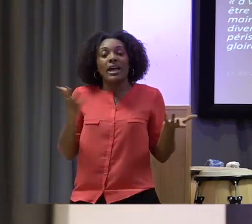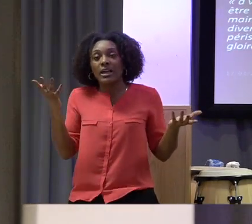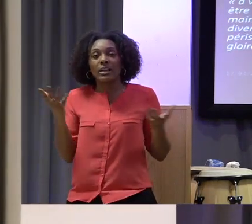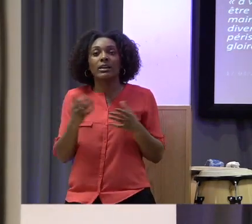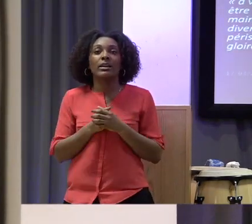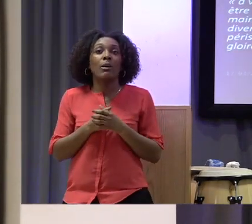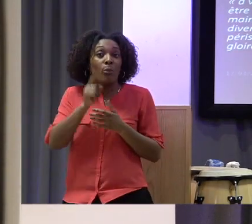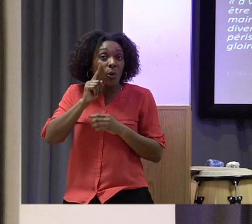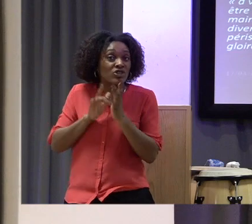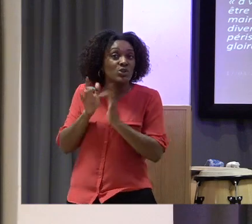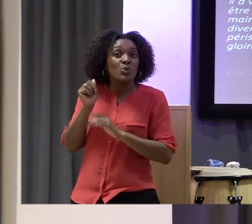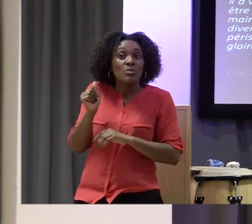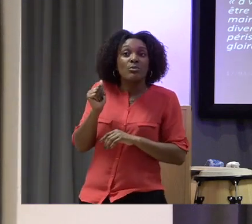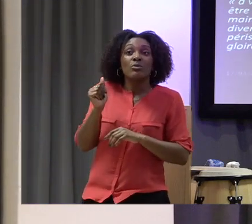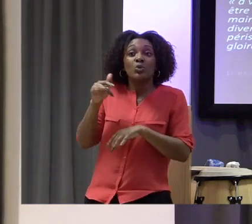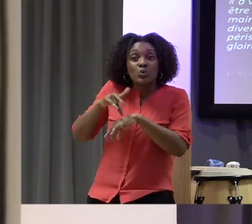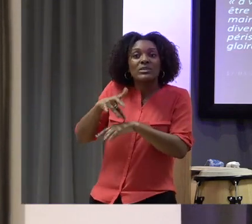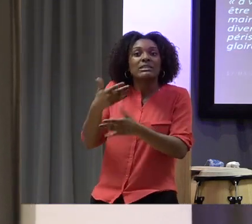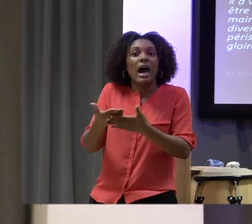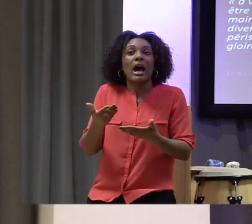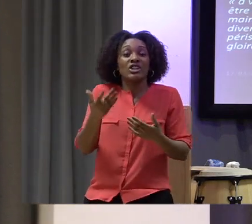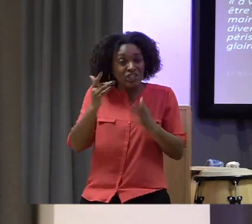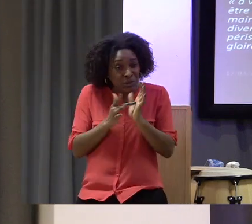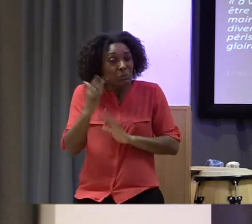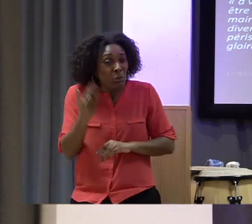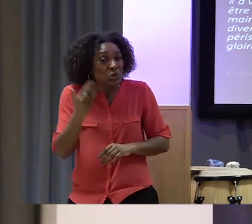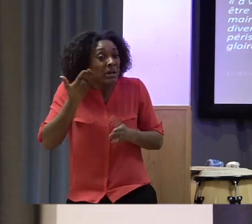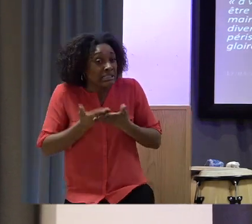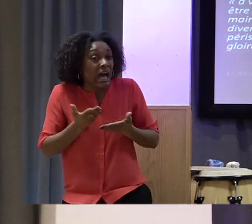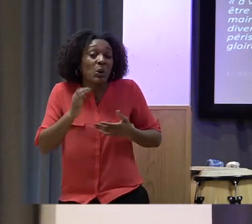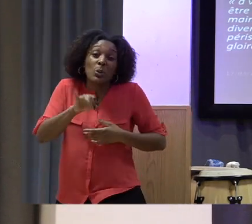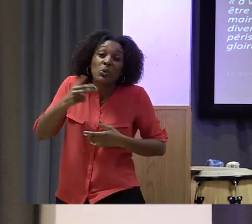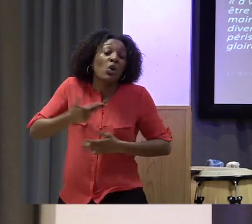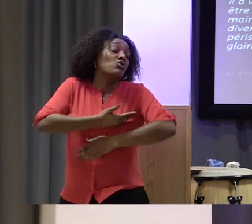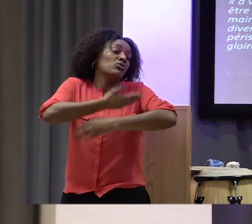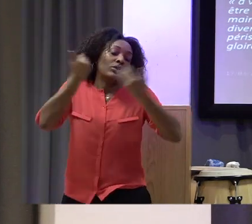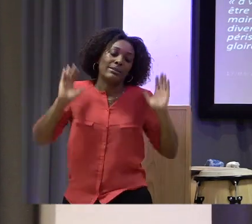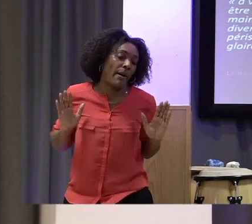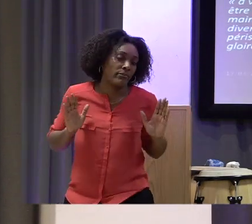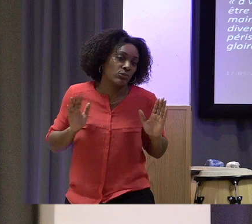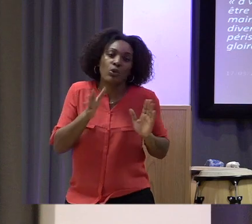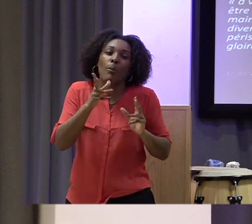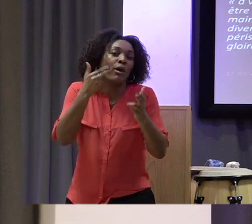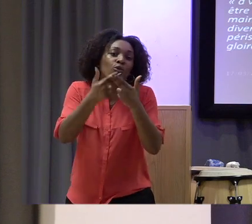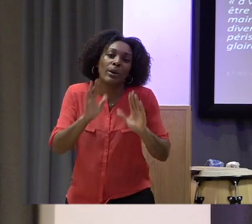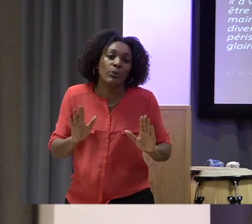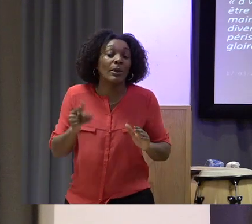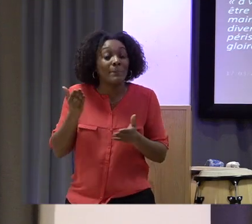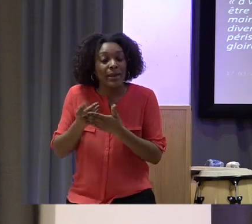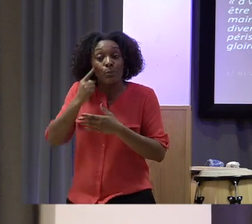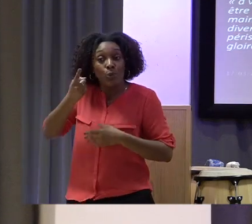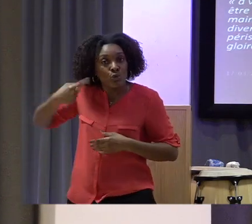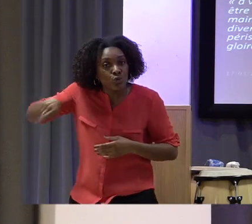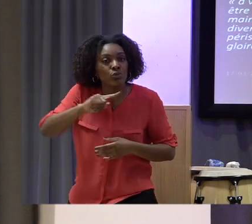théologiens. Donc, est-ce que Jésus en avait besoin? J'en sais rien. Ce que je sais, c'est que c'est un message très clair pour